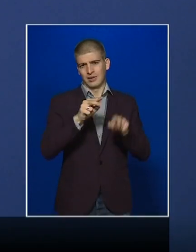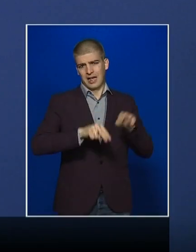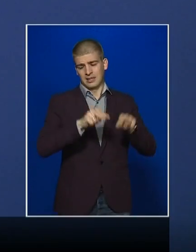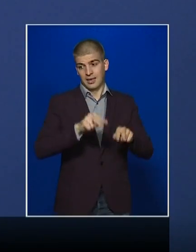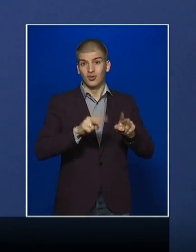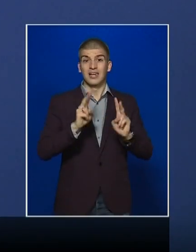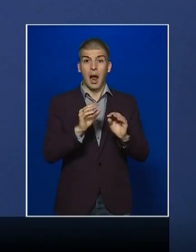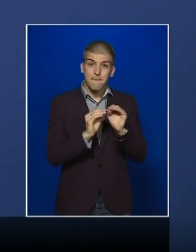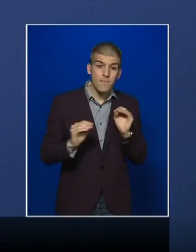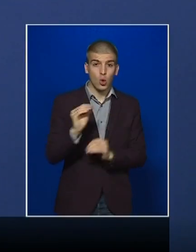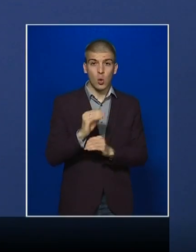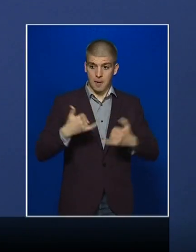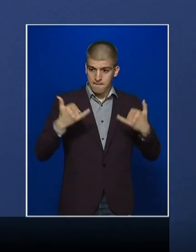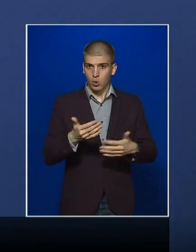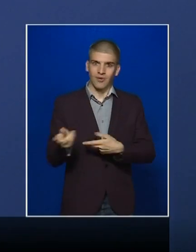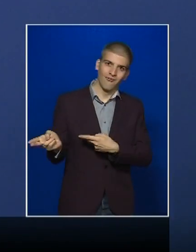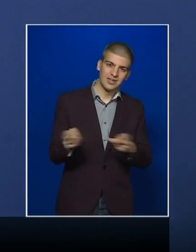helyreálljon tulajdonképpen